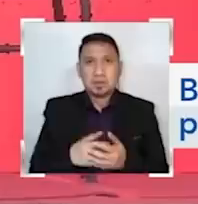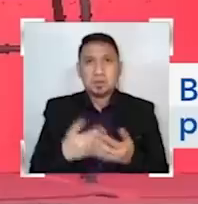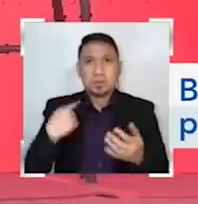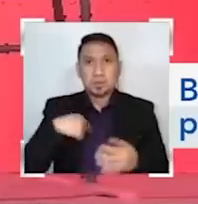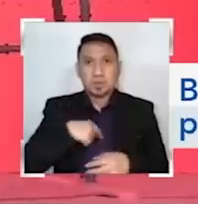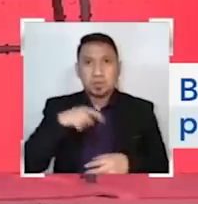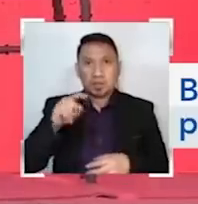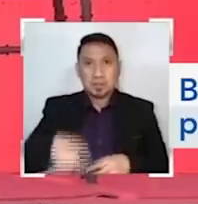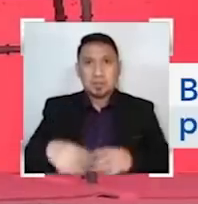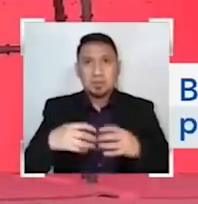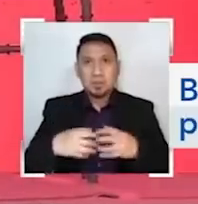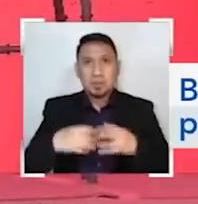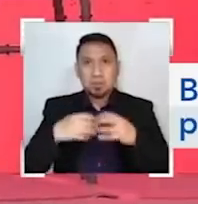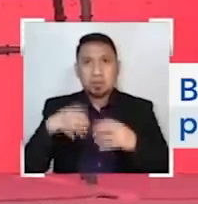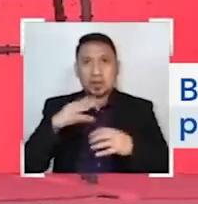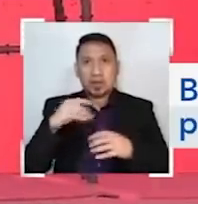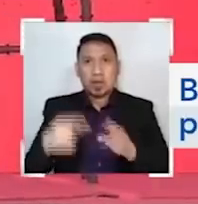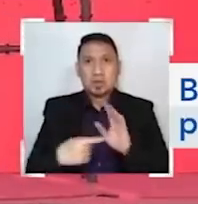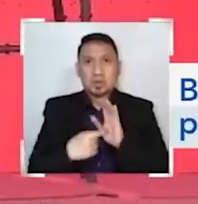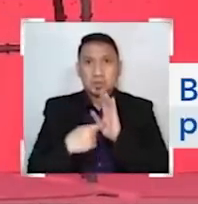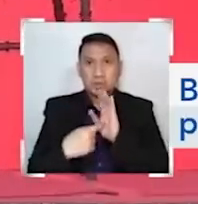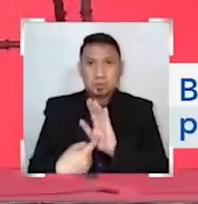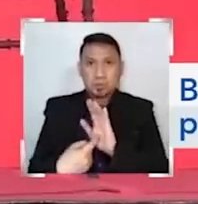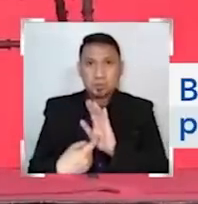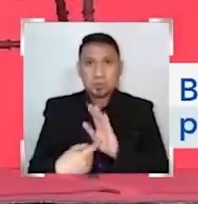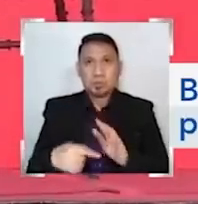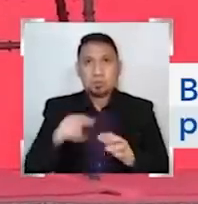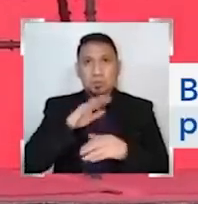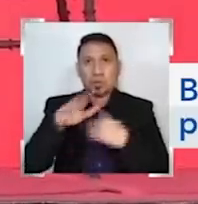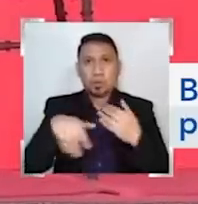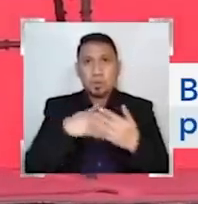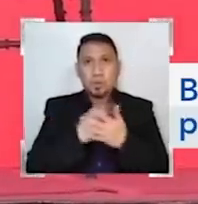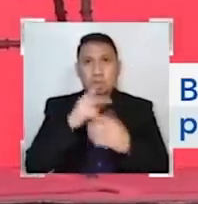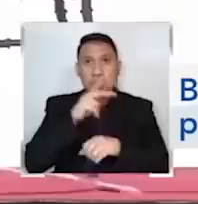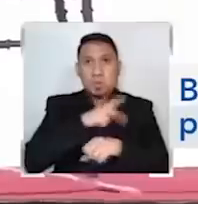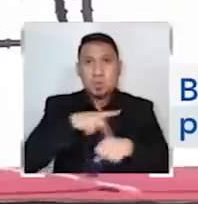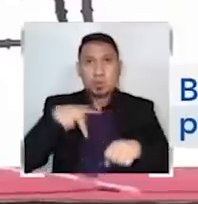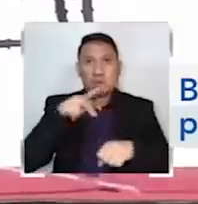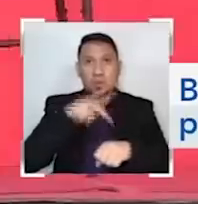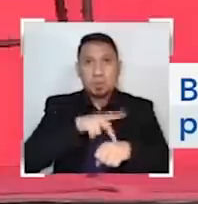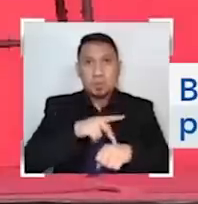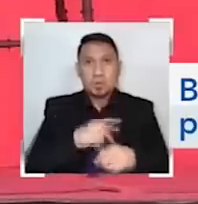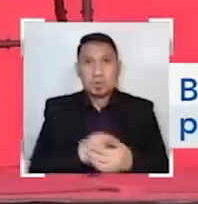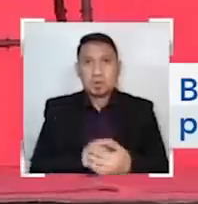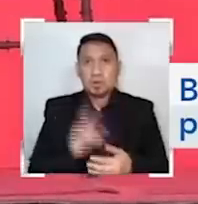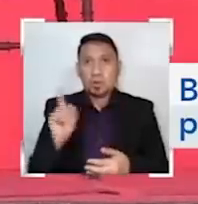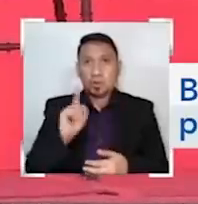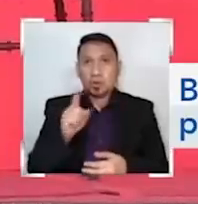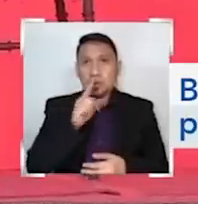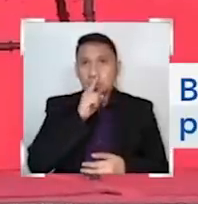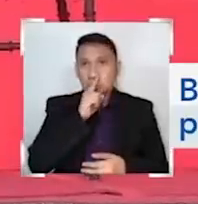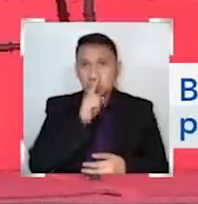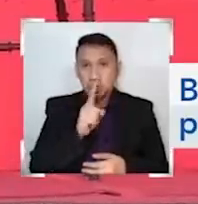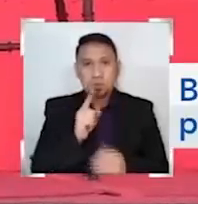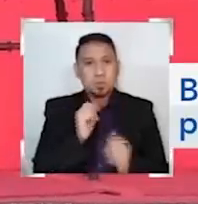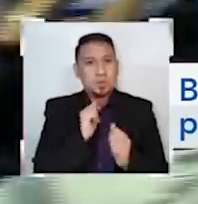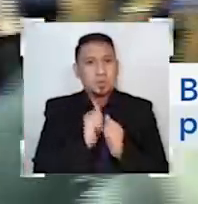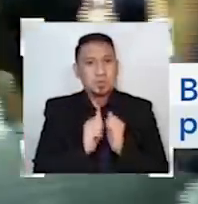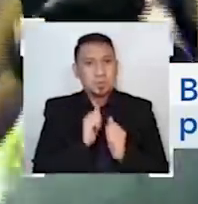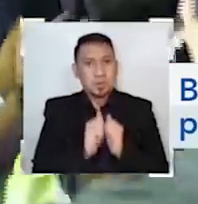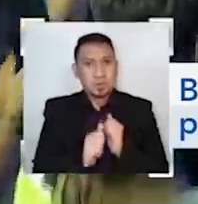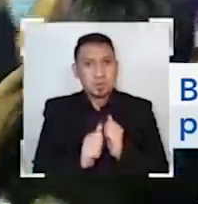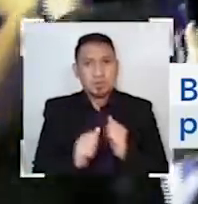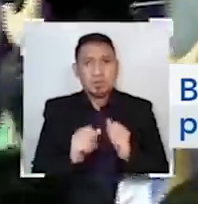natin at ipakita natin sa buong Pilipinas kung ano ang tunay ng ibig sabihin ng Solid